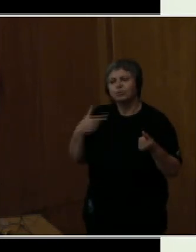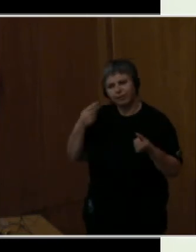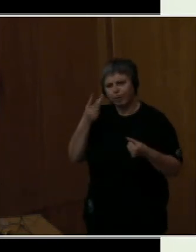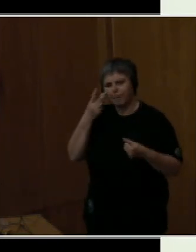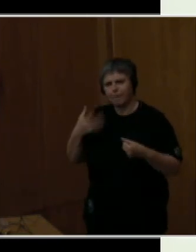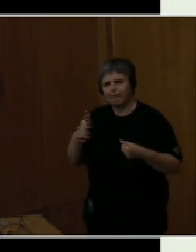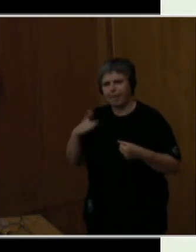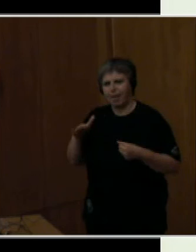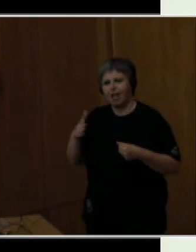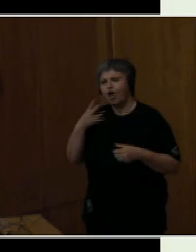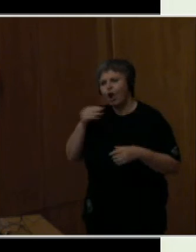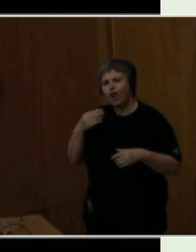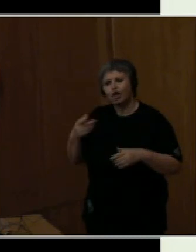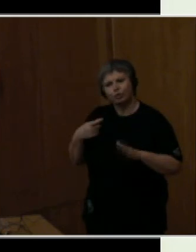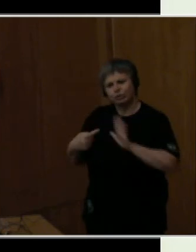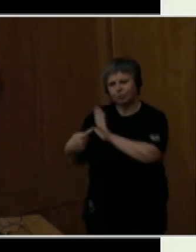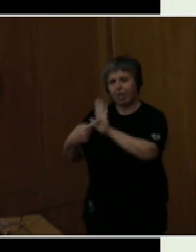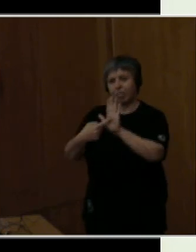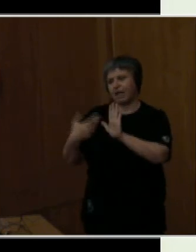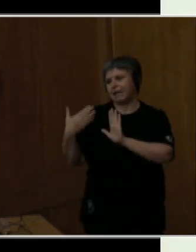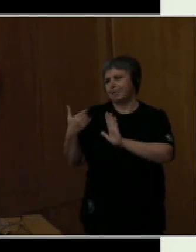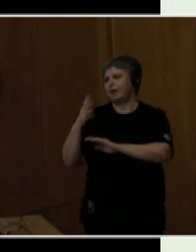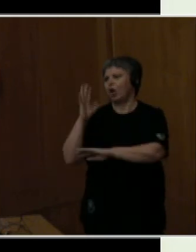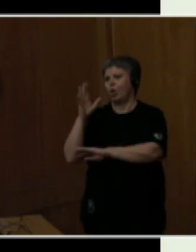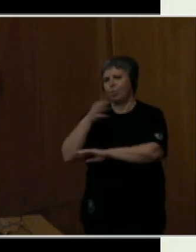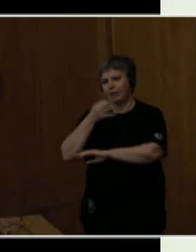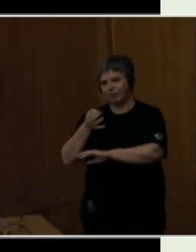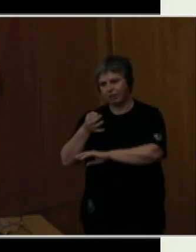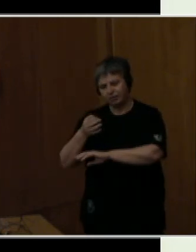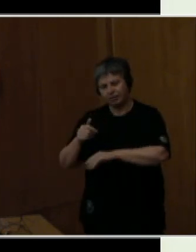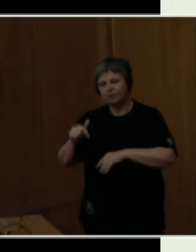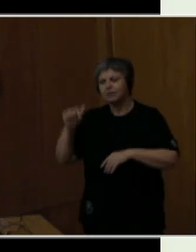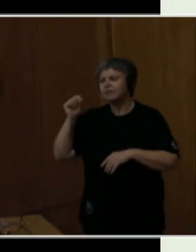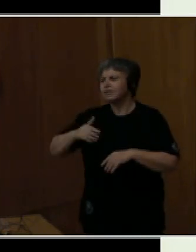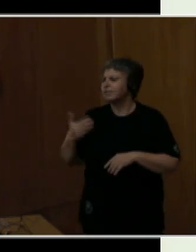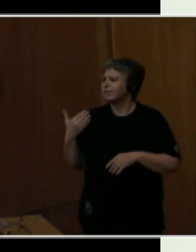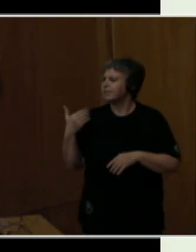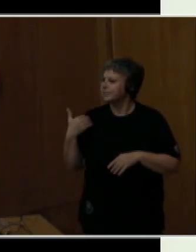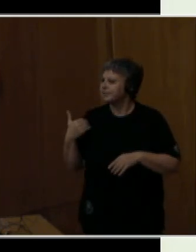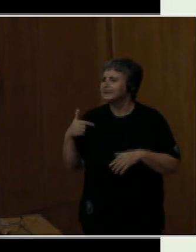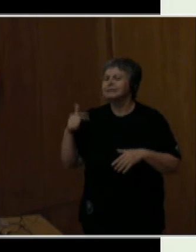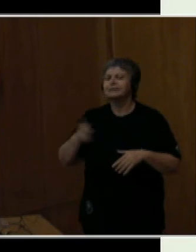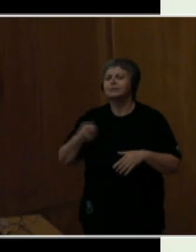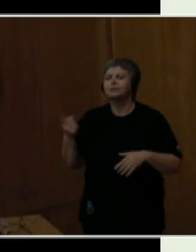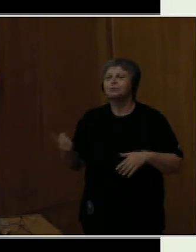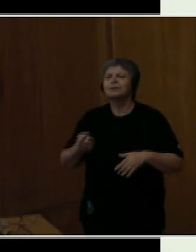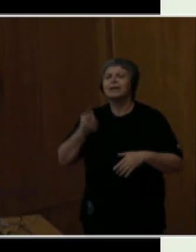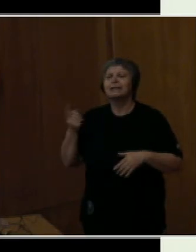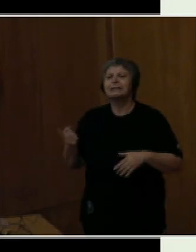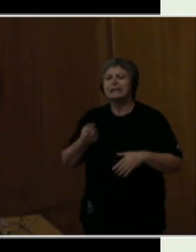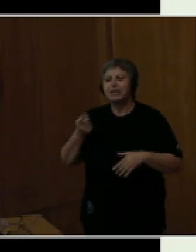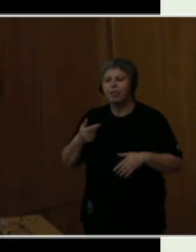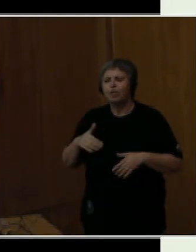και στην προηγούμενη παρουσίαση. Και η εφαρμογή μέχρι πρότινος τουλάχιστον ήταν κατά κύριο λόγο στο backbone δίκτυο,